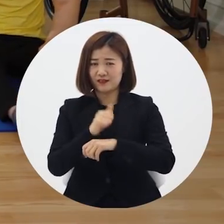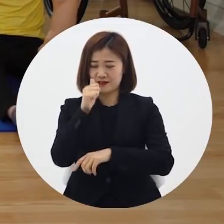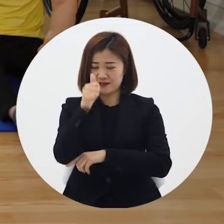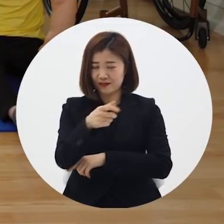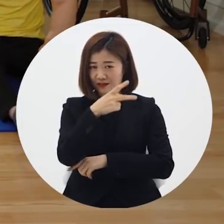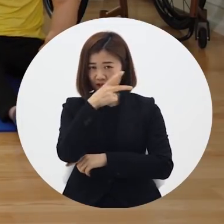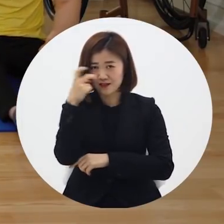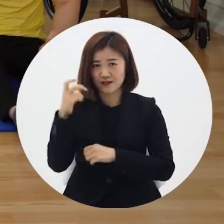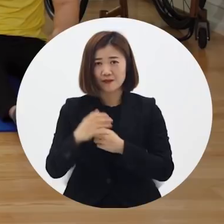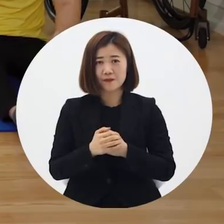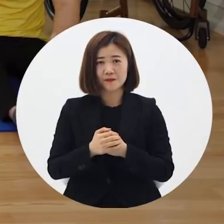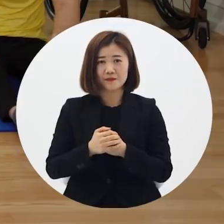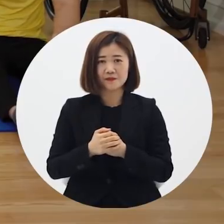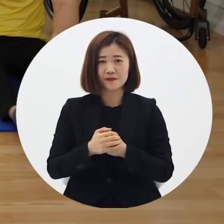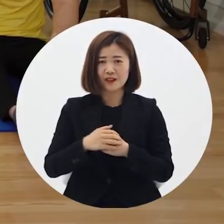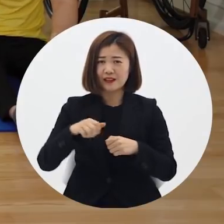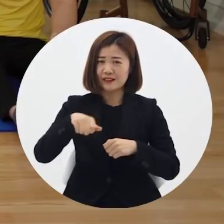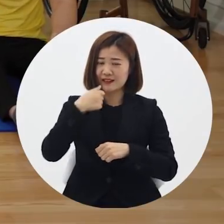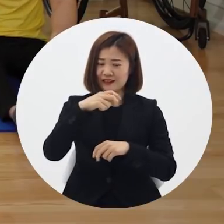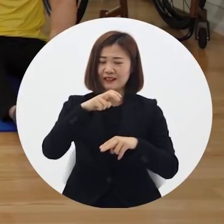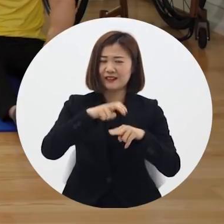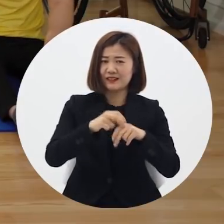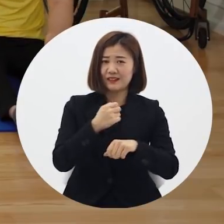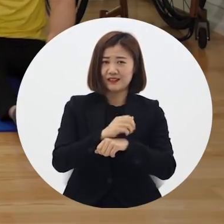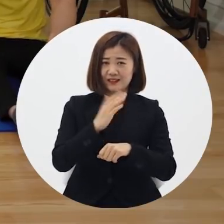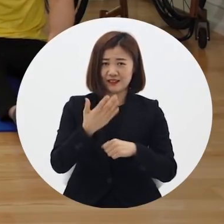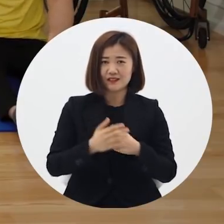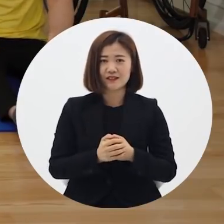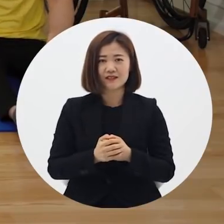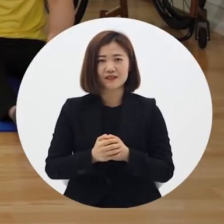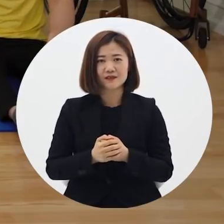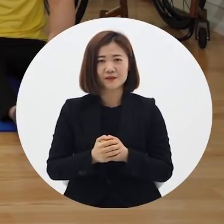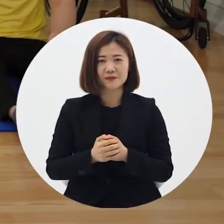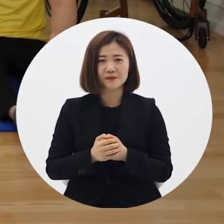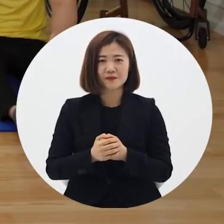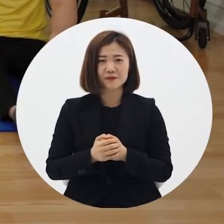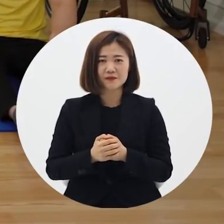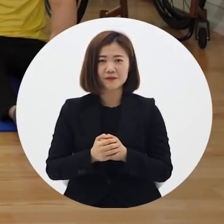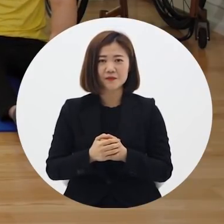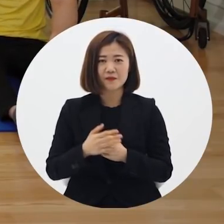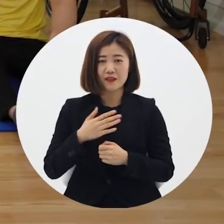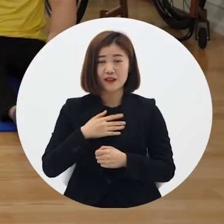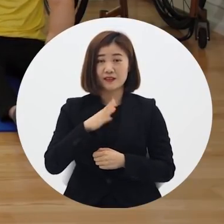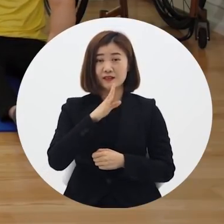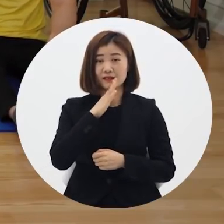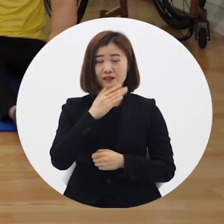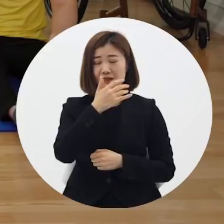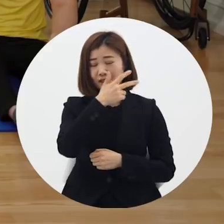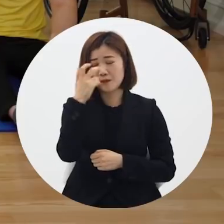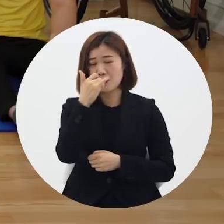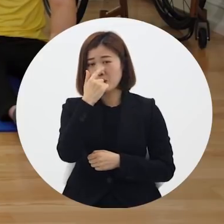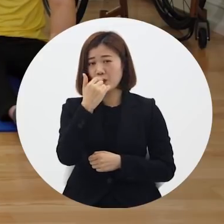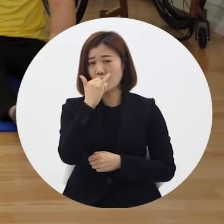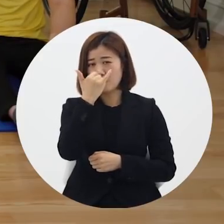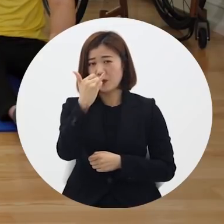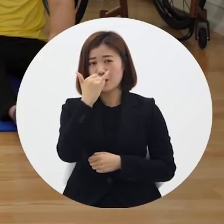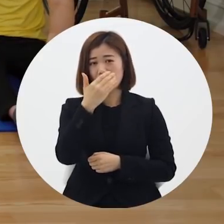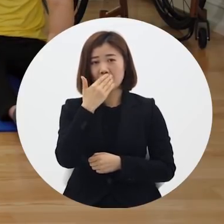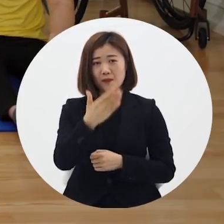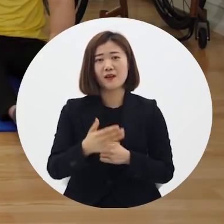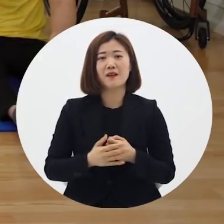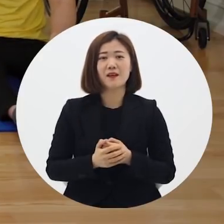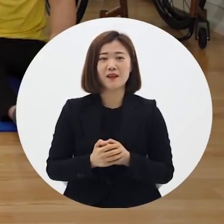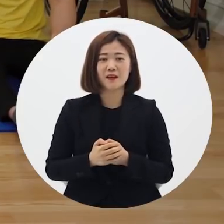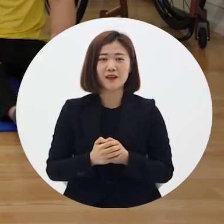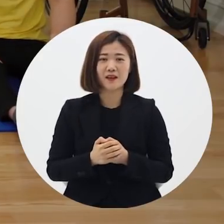앉아서 식사 시간을 네. 잠이 더 세죠? 담이 세세요? 저 고를 수 있죠. 네. 제가